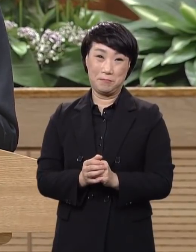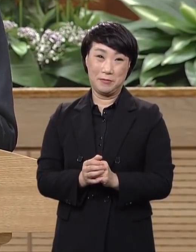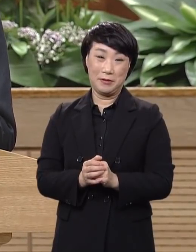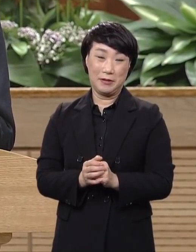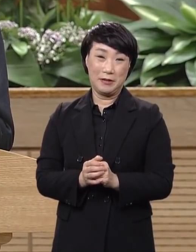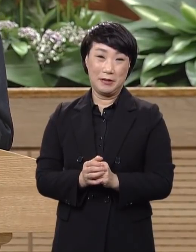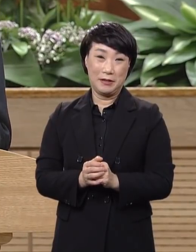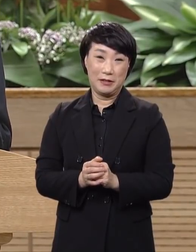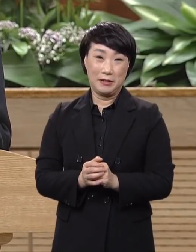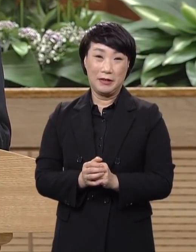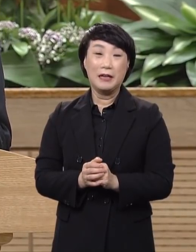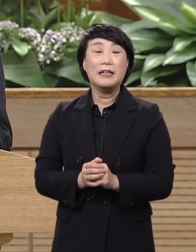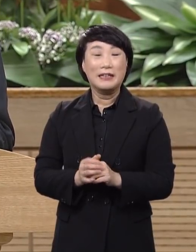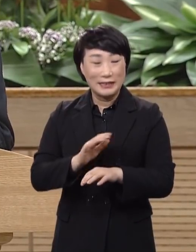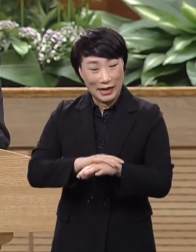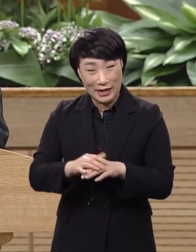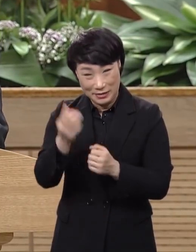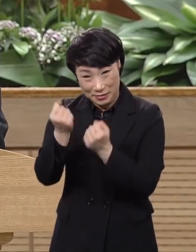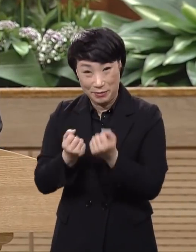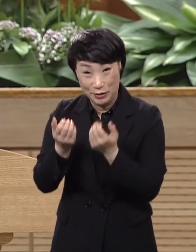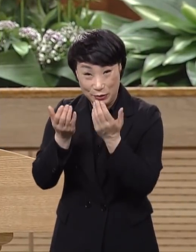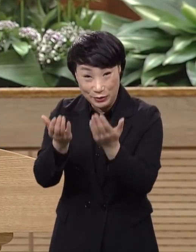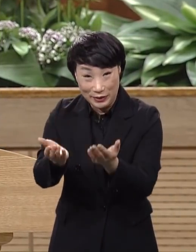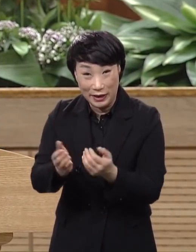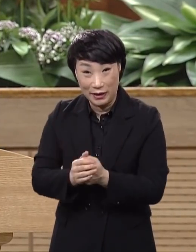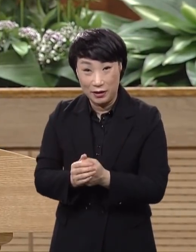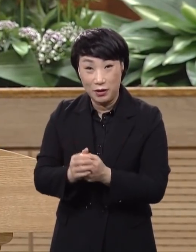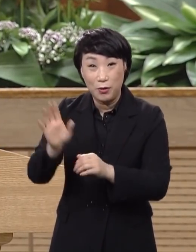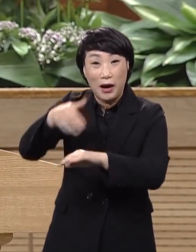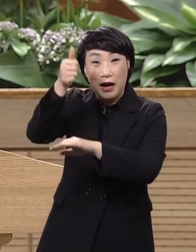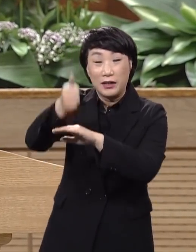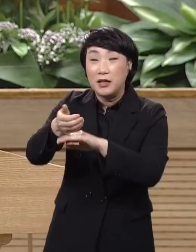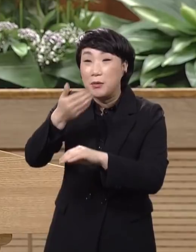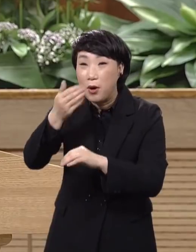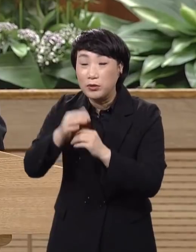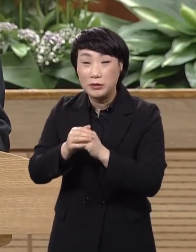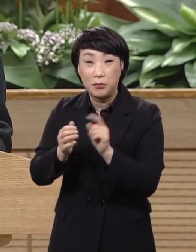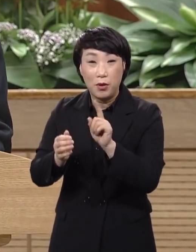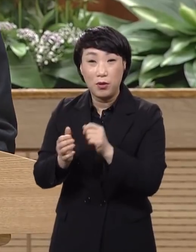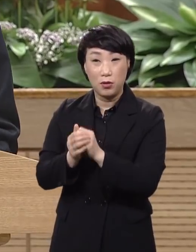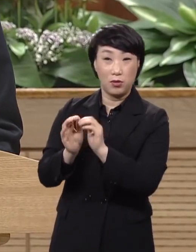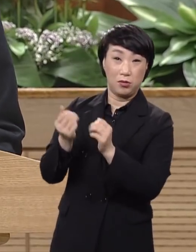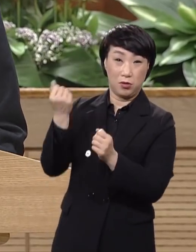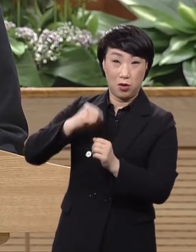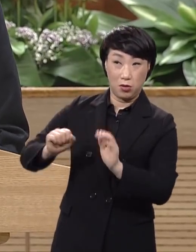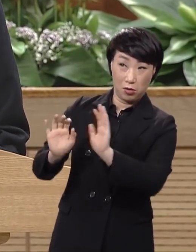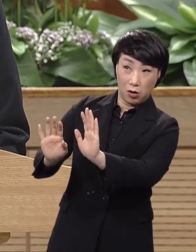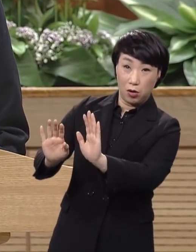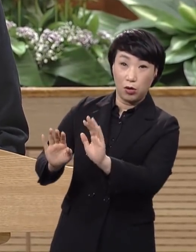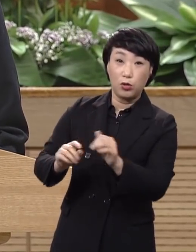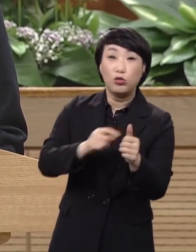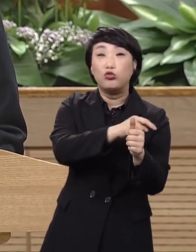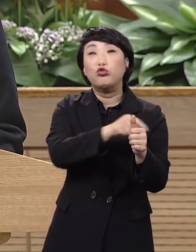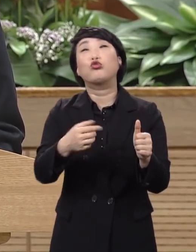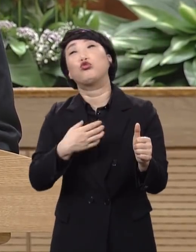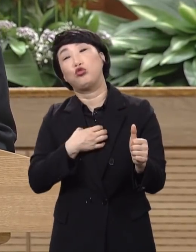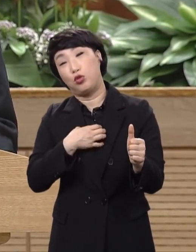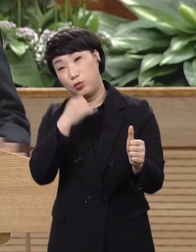잘 보세요. 왕의 진미를 구역하면 죽을 수